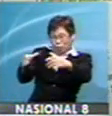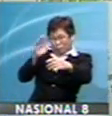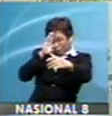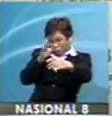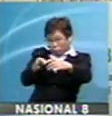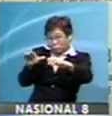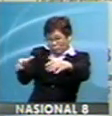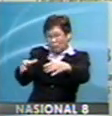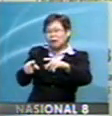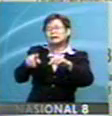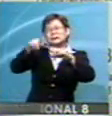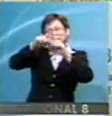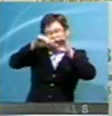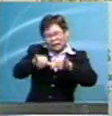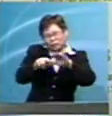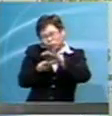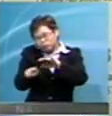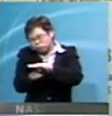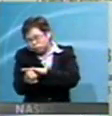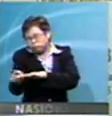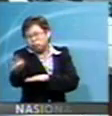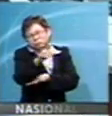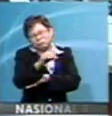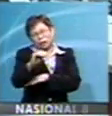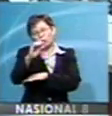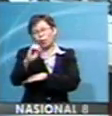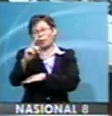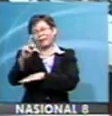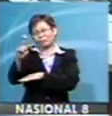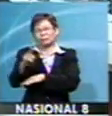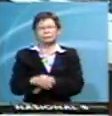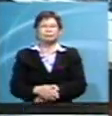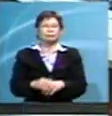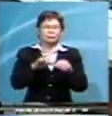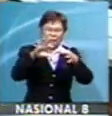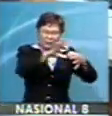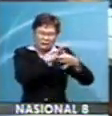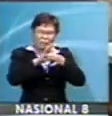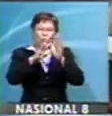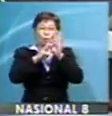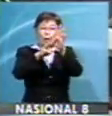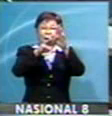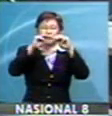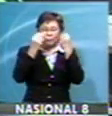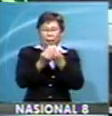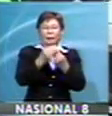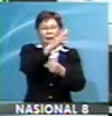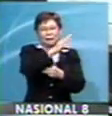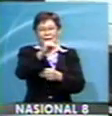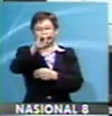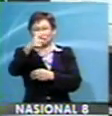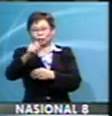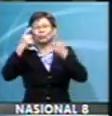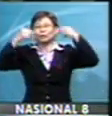mereka yang tinggal di kawasan pedalaman dan juga orang kelainan upaya kerjasama dengan wakil masyarakat dan pertubuhan bukan kerajaan ngo